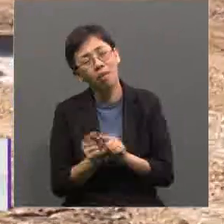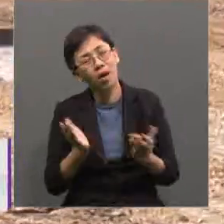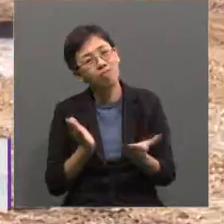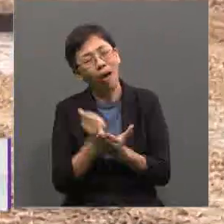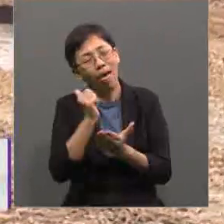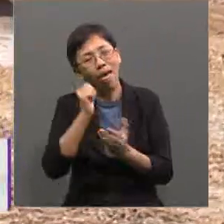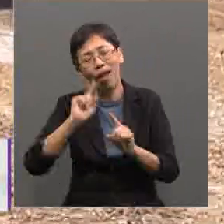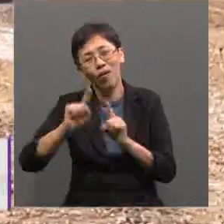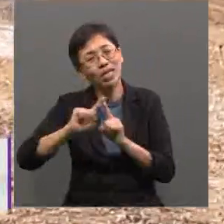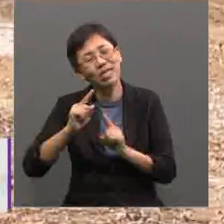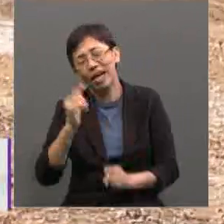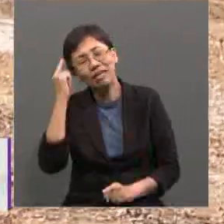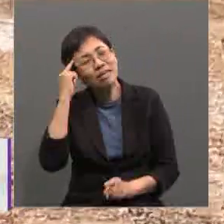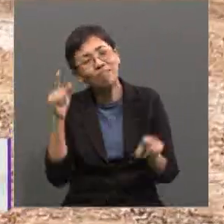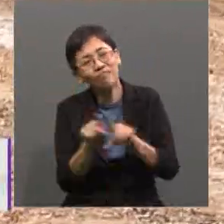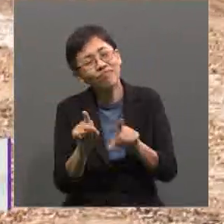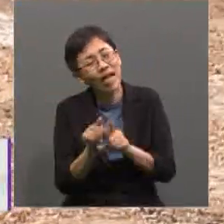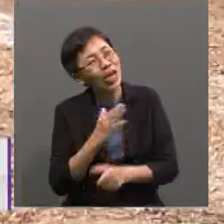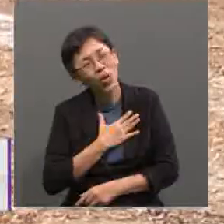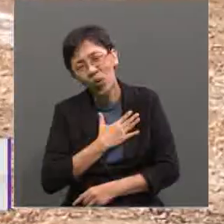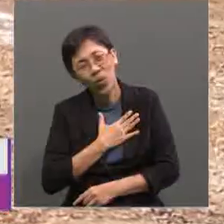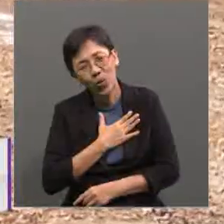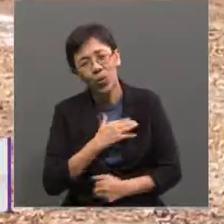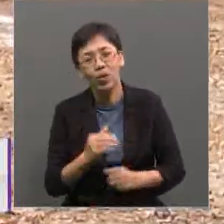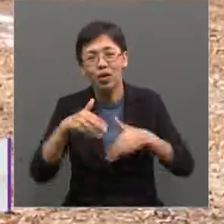ที่1ซะอีกนะอ่ะลองฟังเสียงชาวบ้านดูครับ